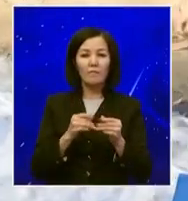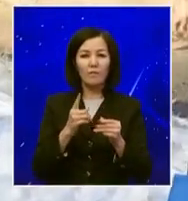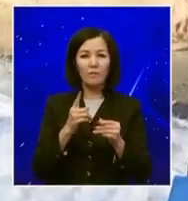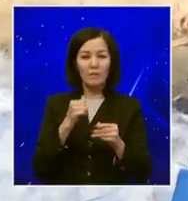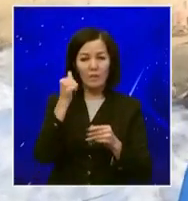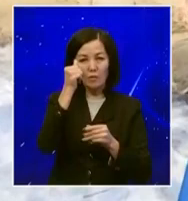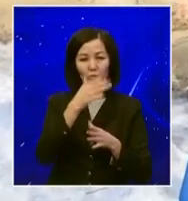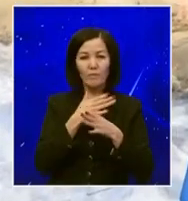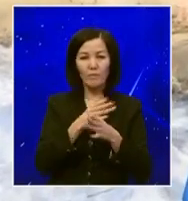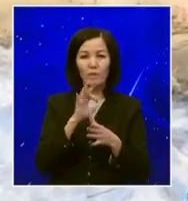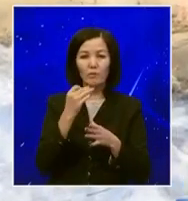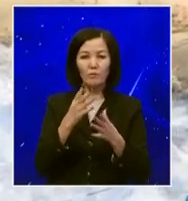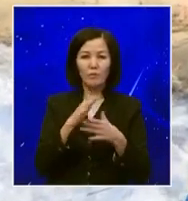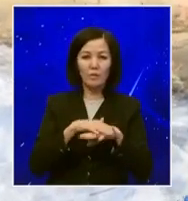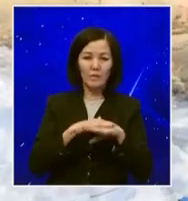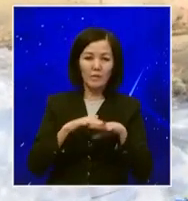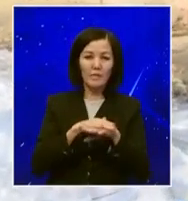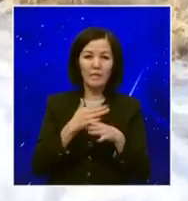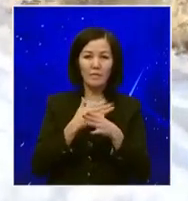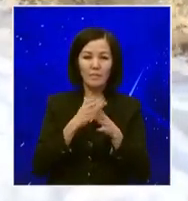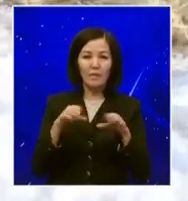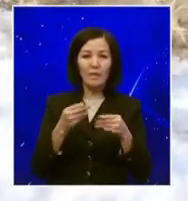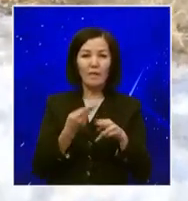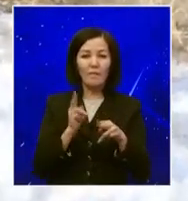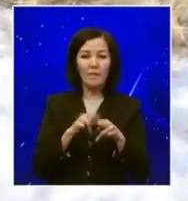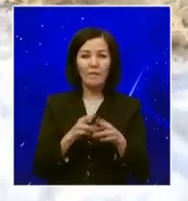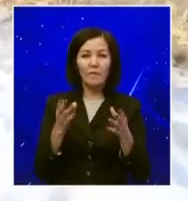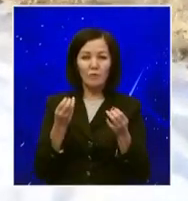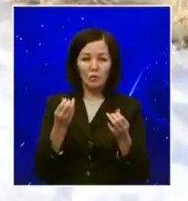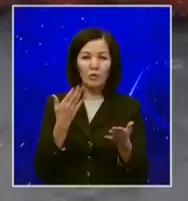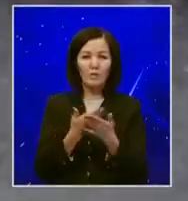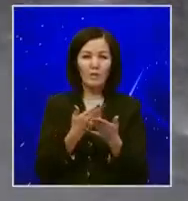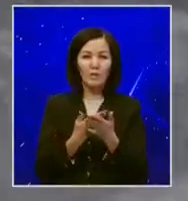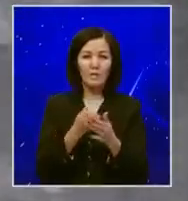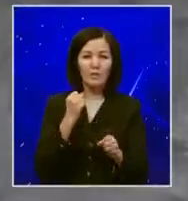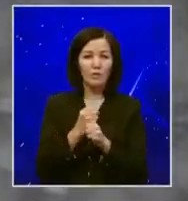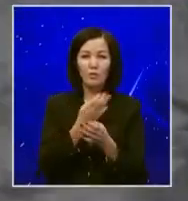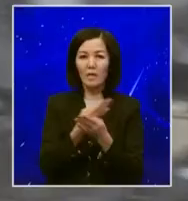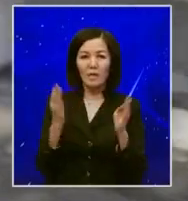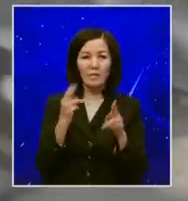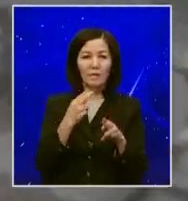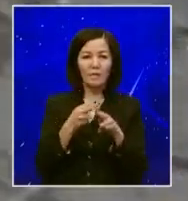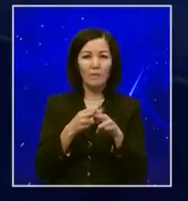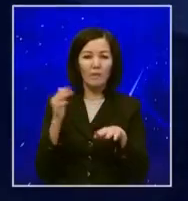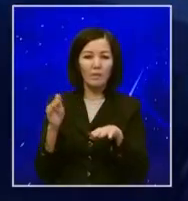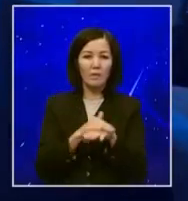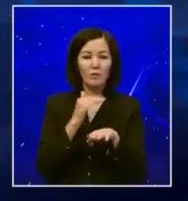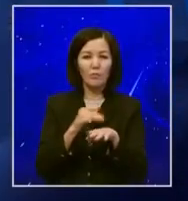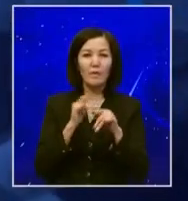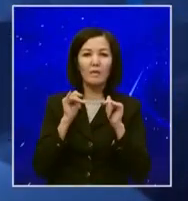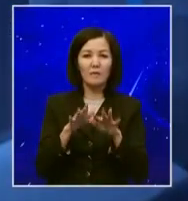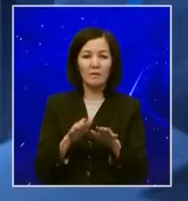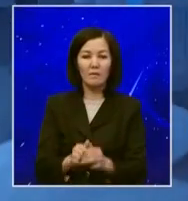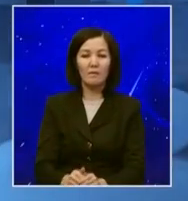и помогали социально уязвимым и слоям населения. И в этот раз они еще раз доказали, что строгий карантин – не помеха для добрых дел. Алексей Цой,